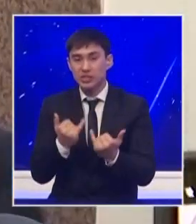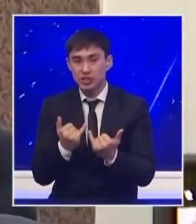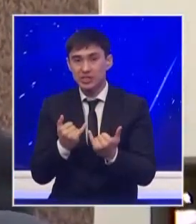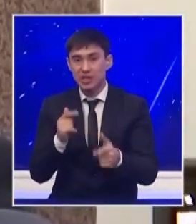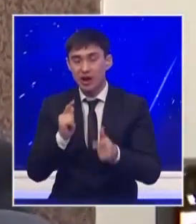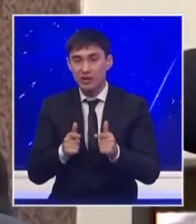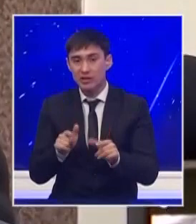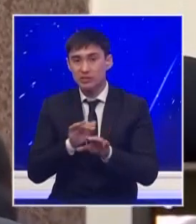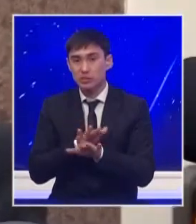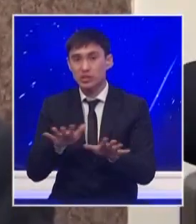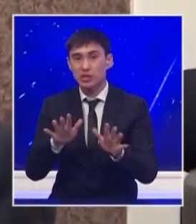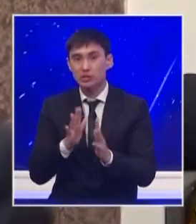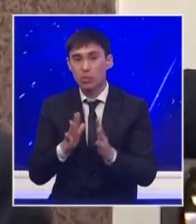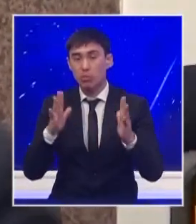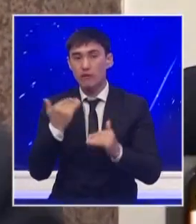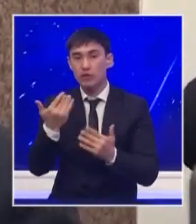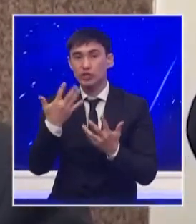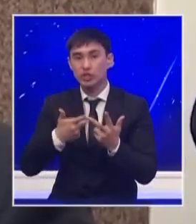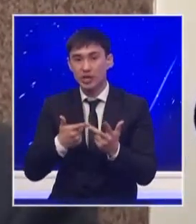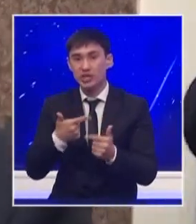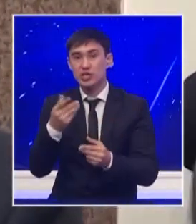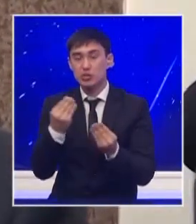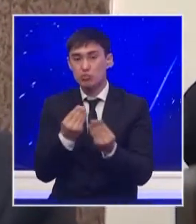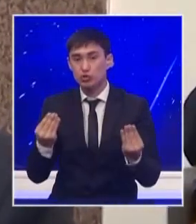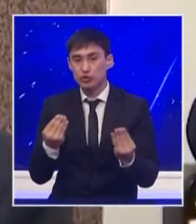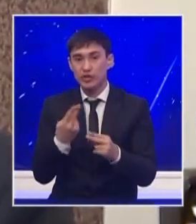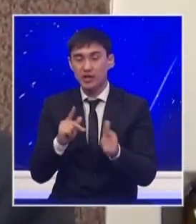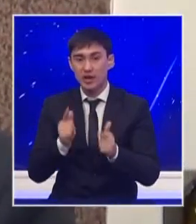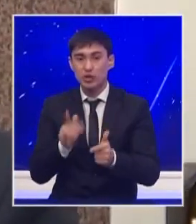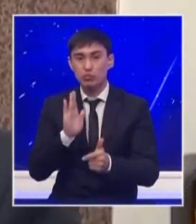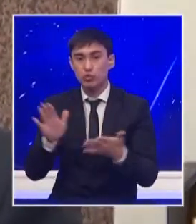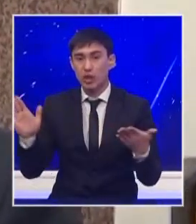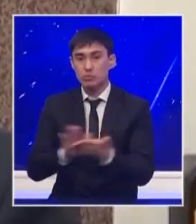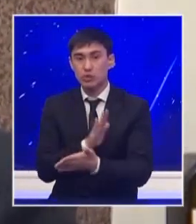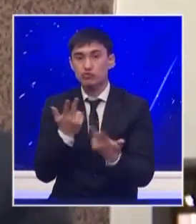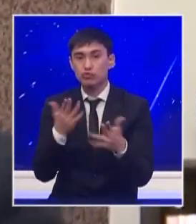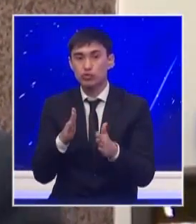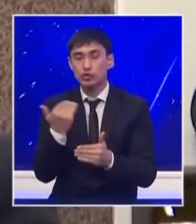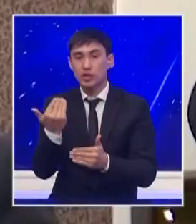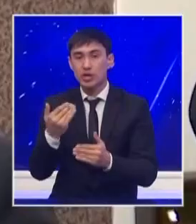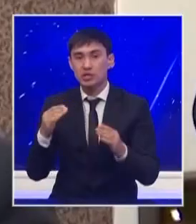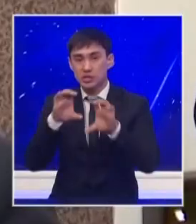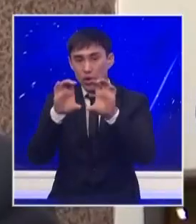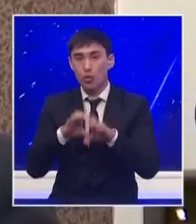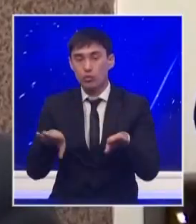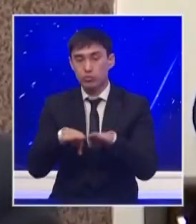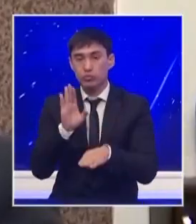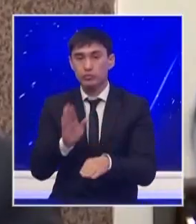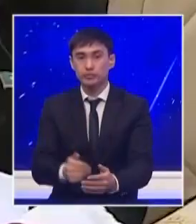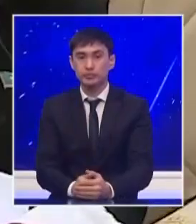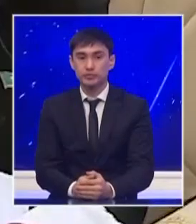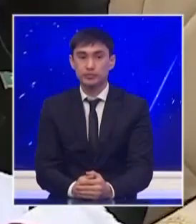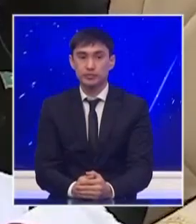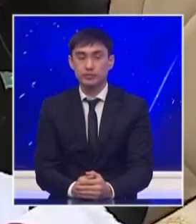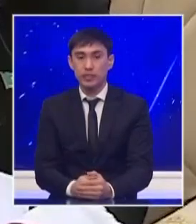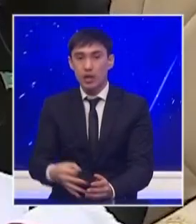гарантии распространяются на его счета имущество эти гарантии будут отменены в случае принятия соответствующего закона